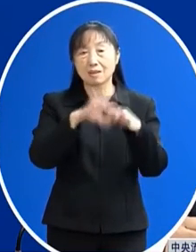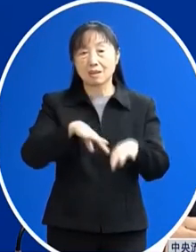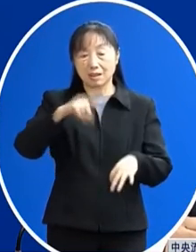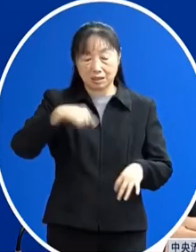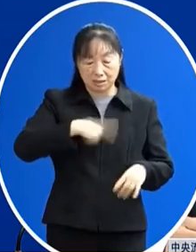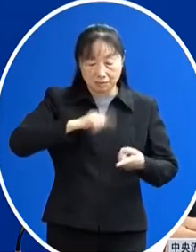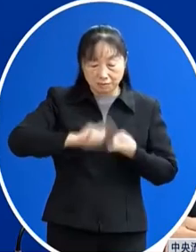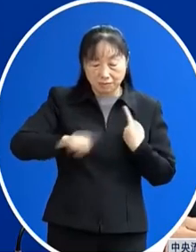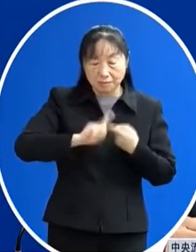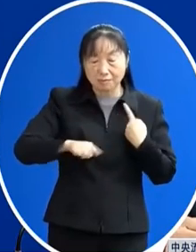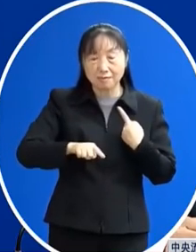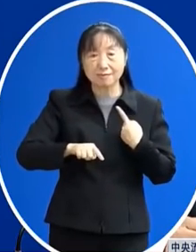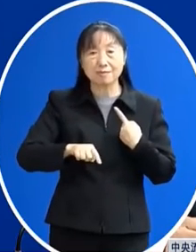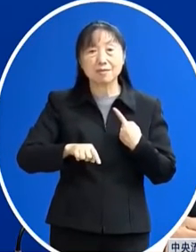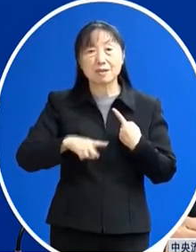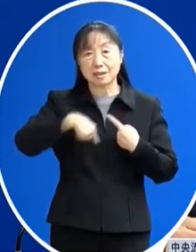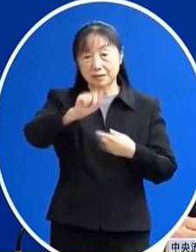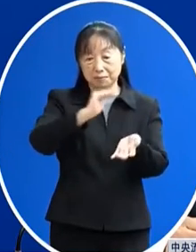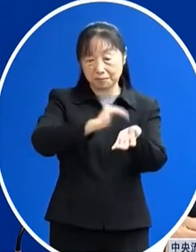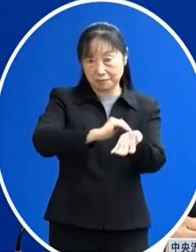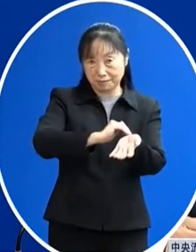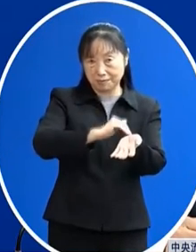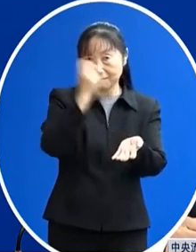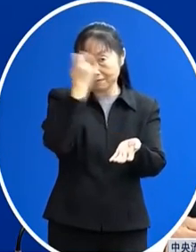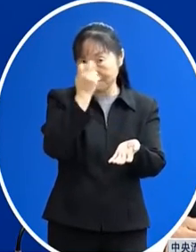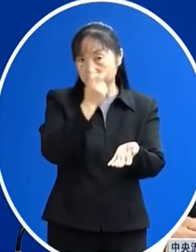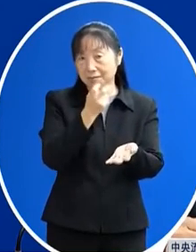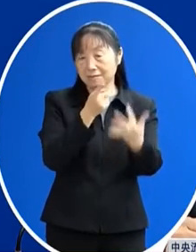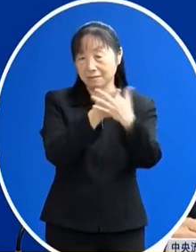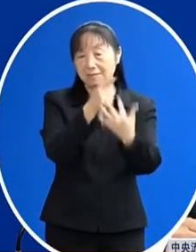症状的关系去就医采检